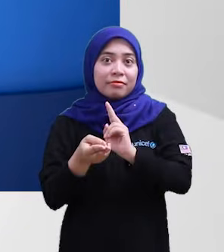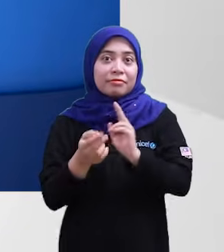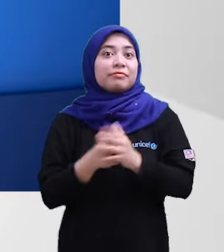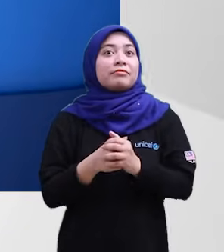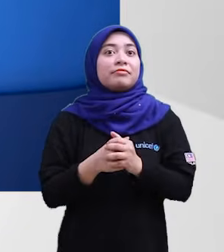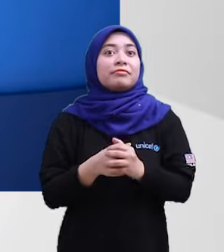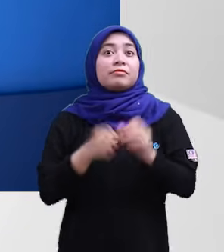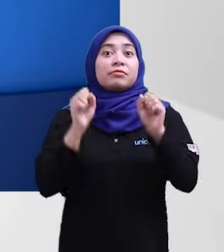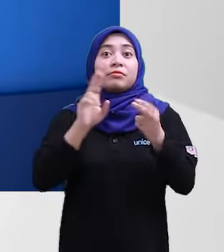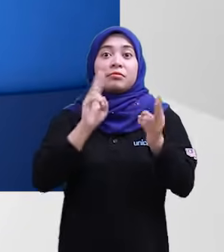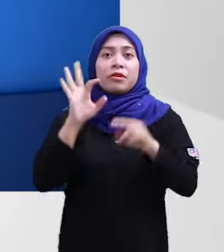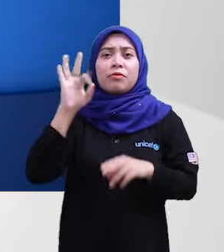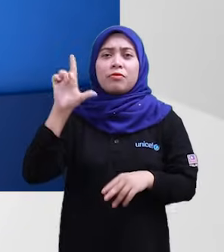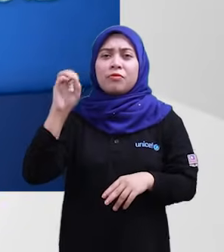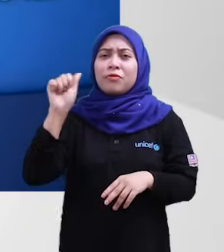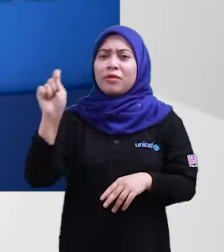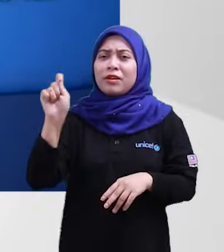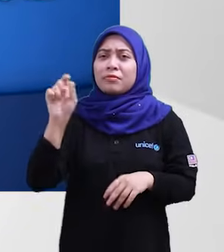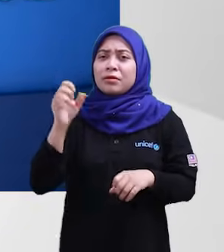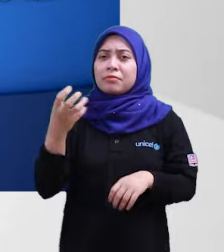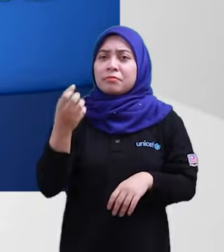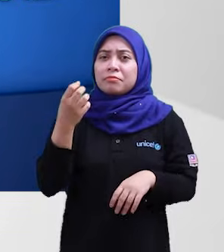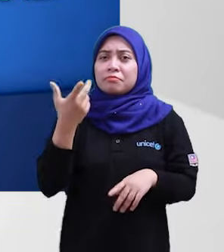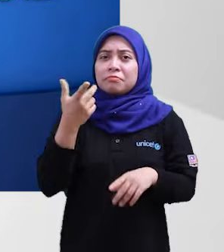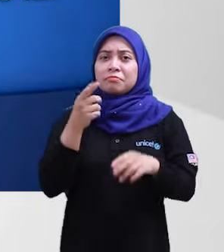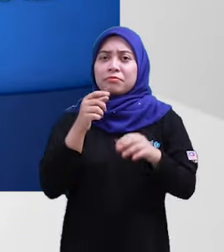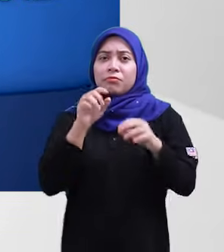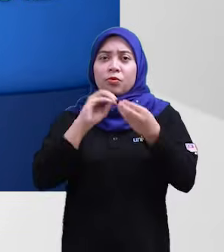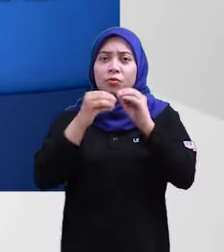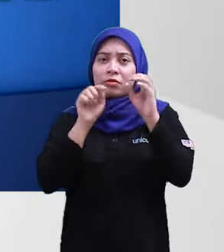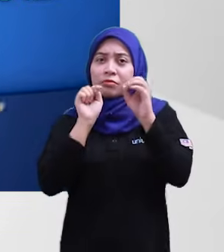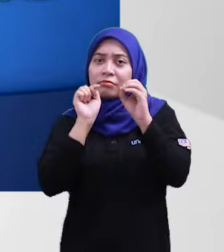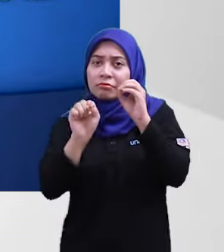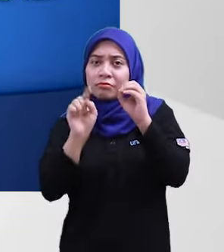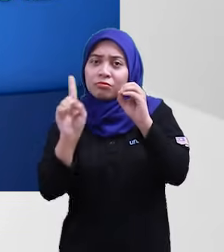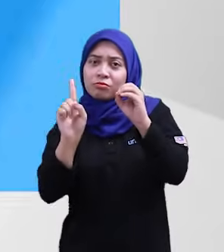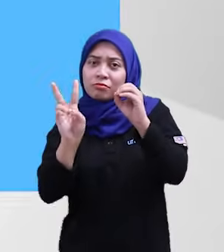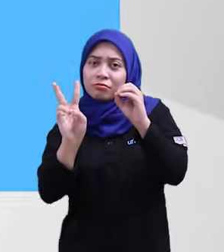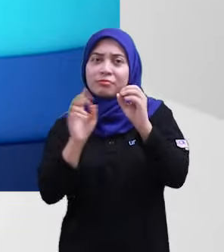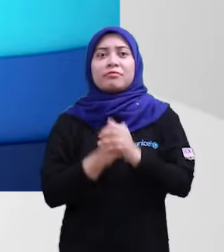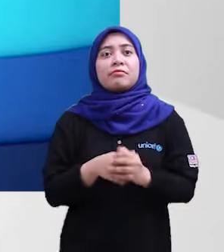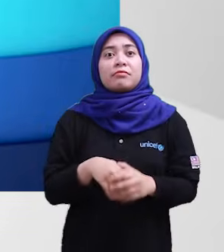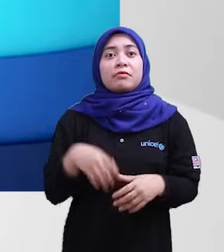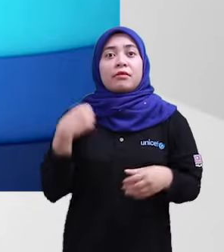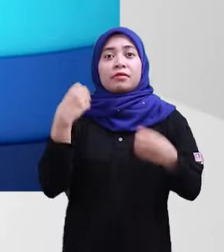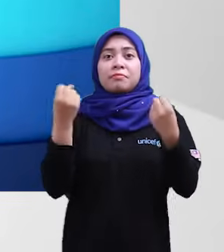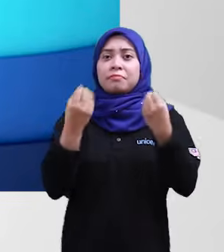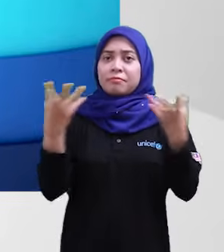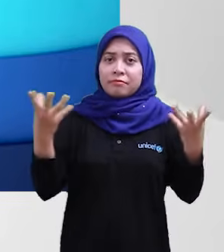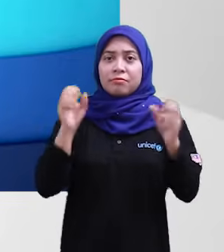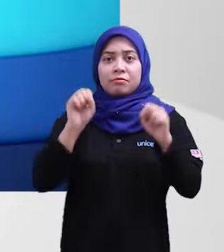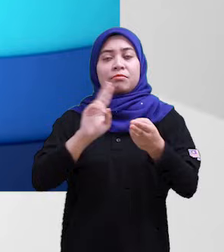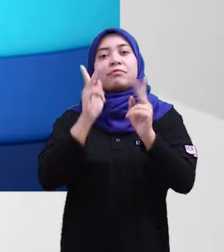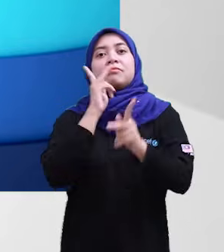sahaja. Tetapi pemboleh ubah jenis float boleh memegang nombor perpuluhan sahaja. Terdapat juga jenis